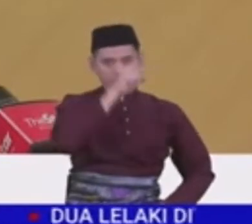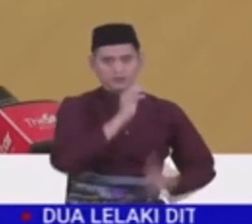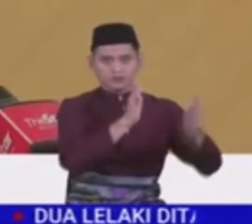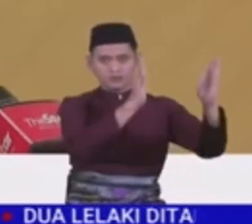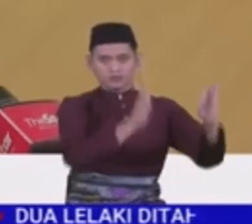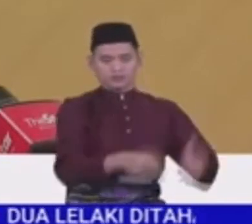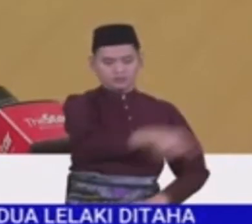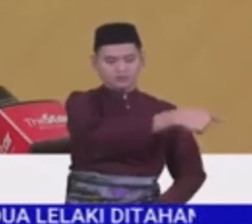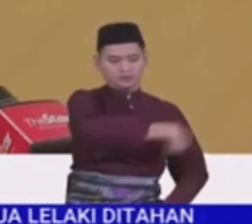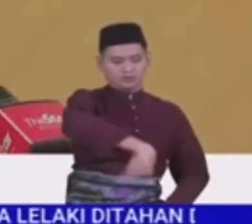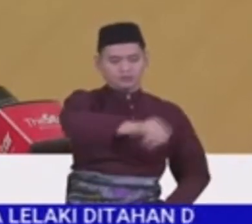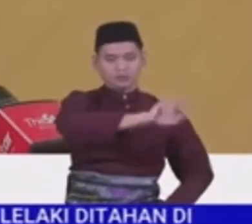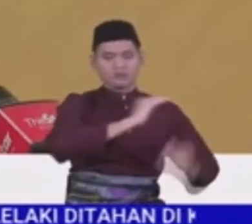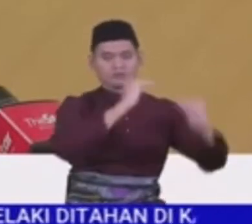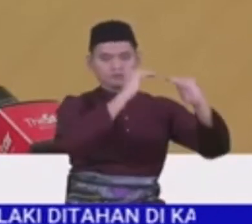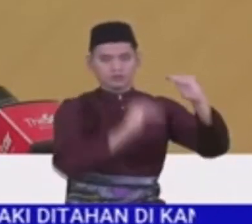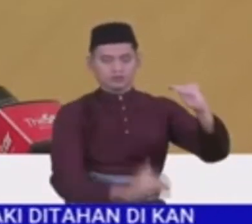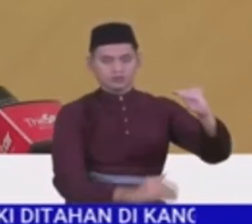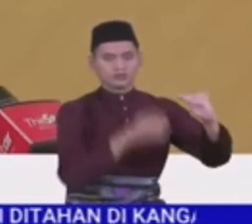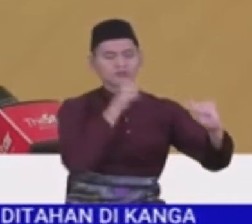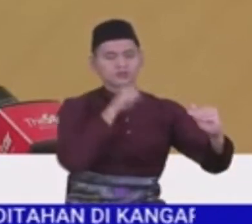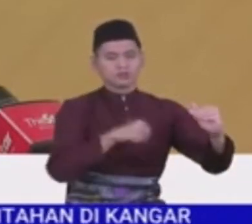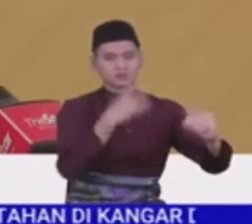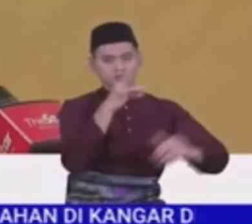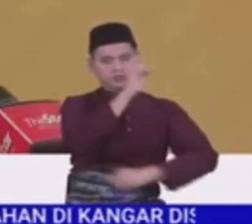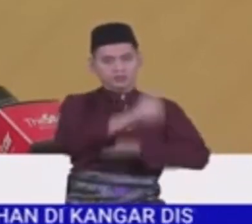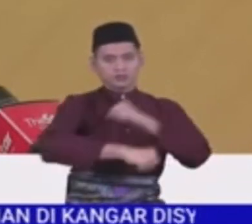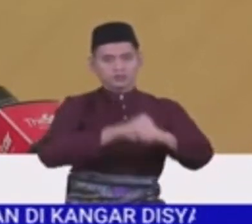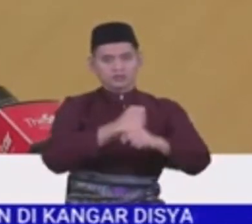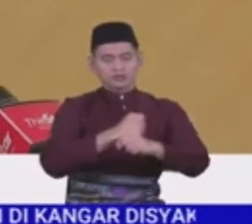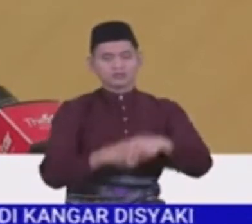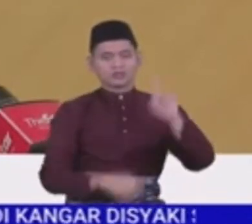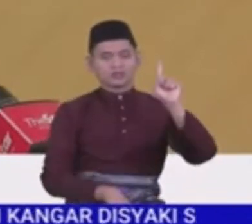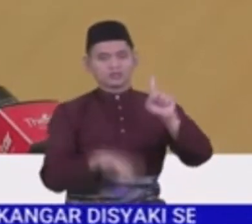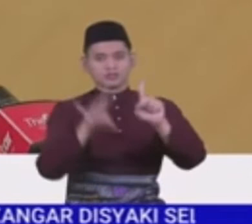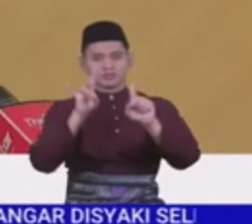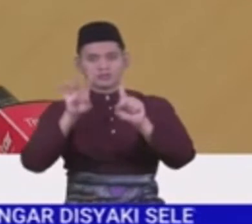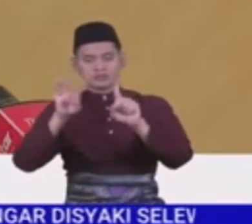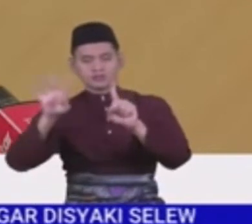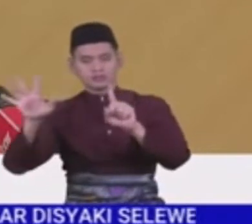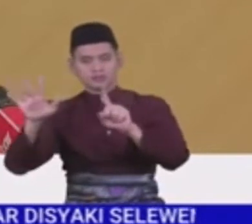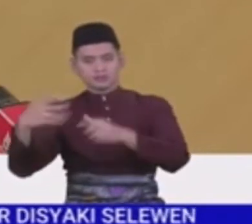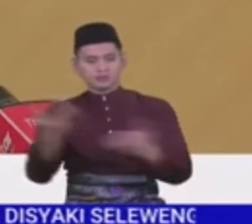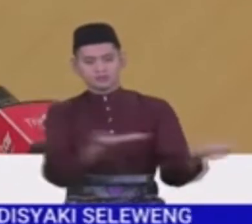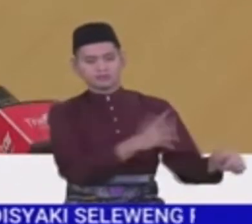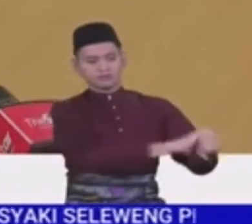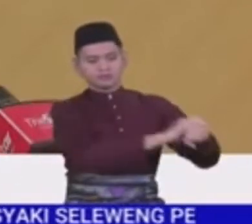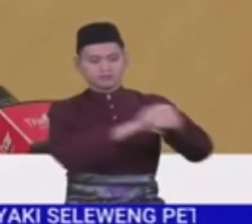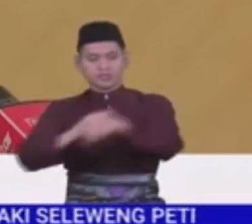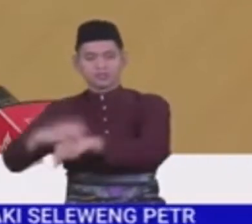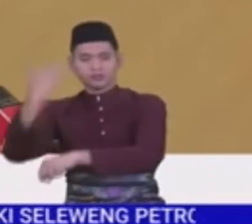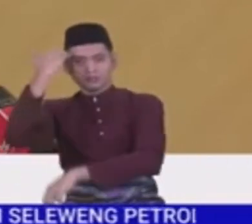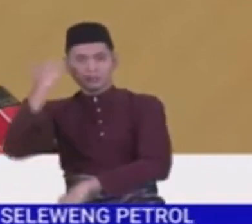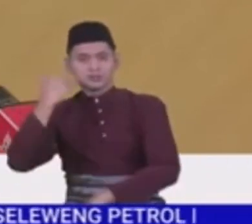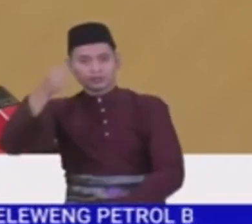daripada jumlah tersebut hanya 145 saja yang dibawa ke mahkamah